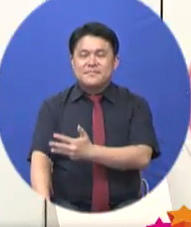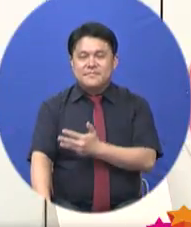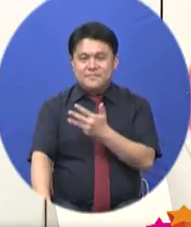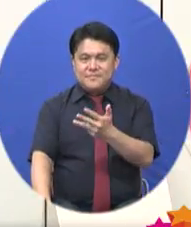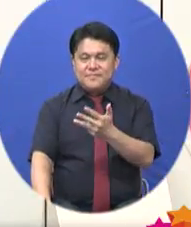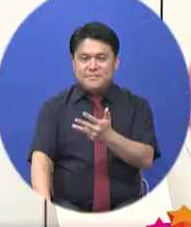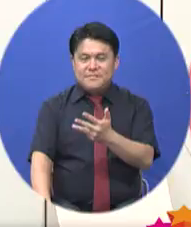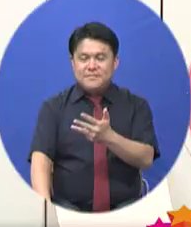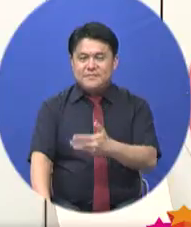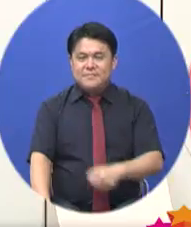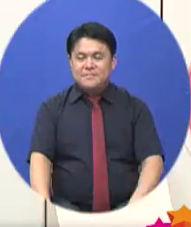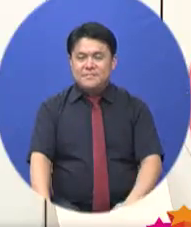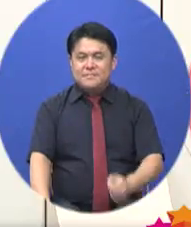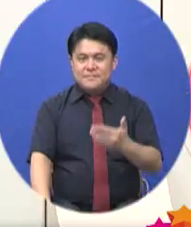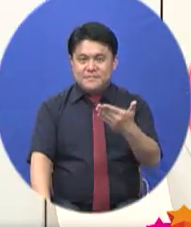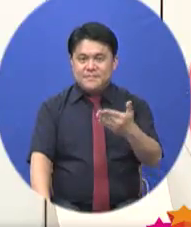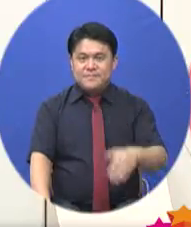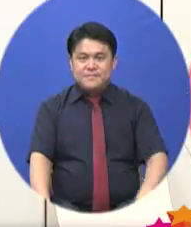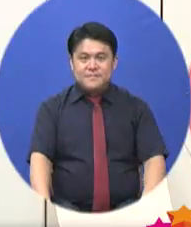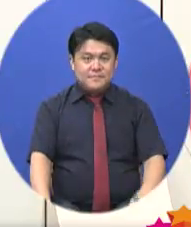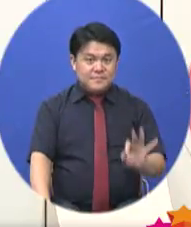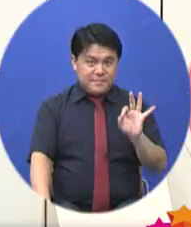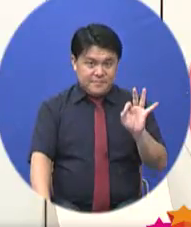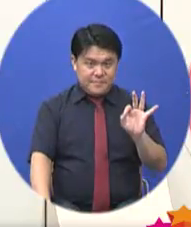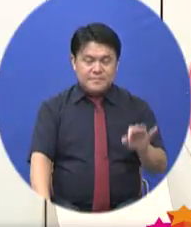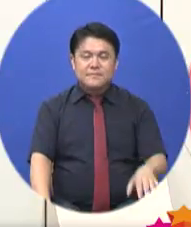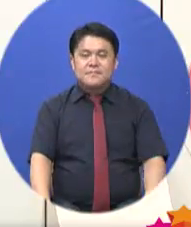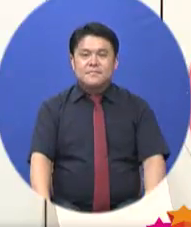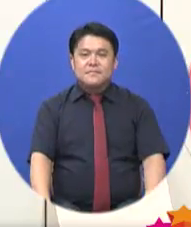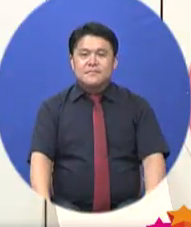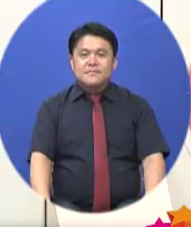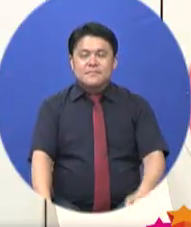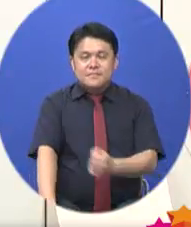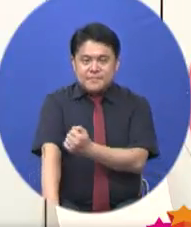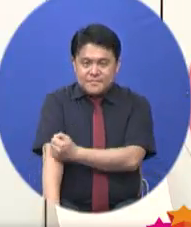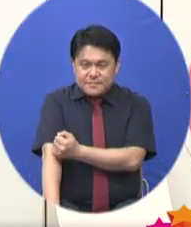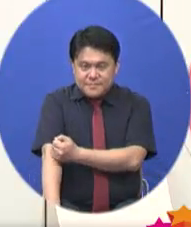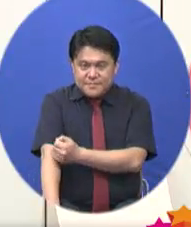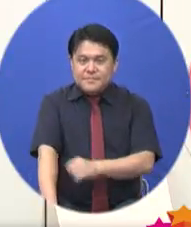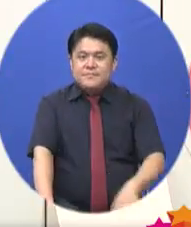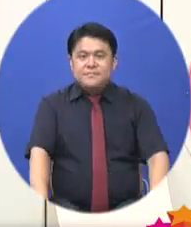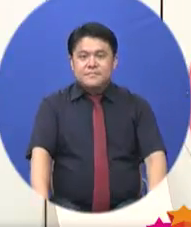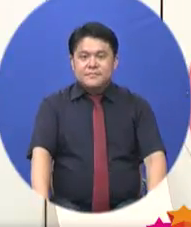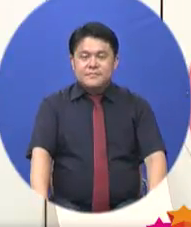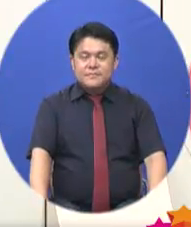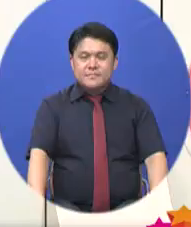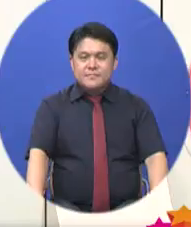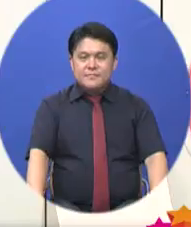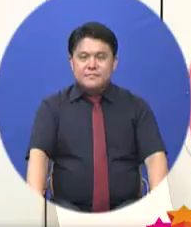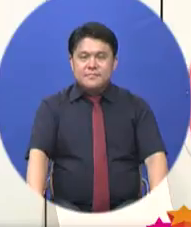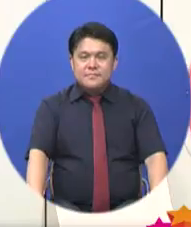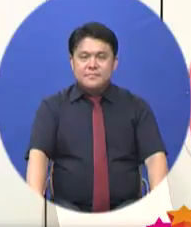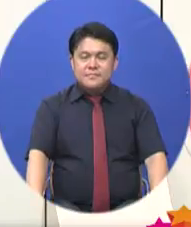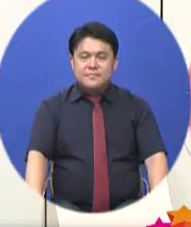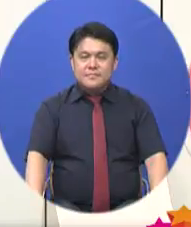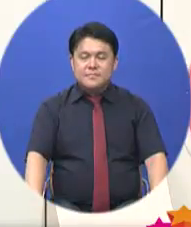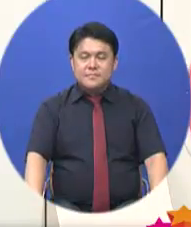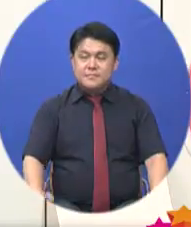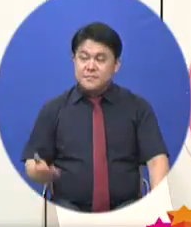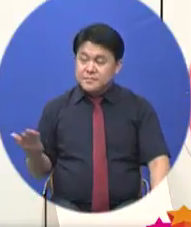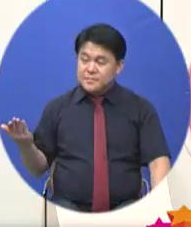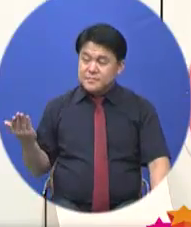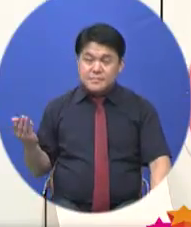8점, 8점, 9점, 10점. 수고하셨습니다. 우리